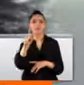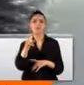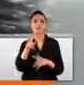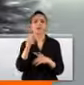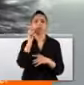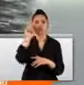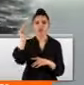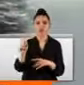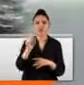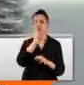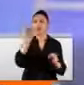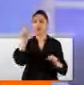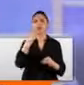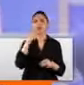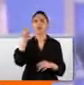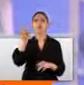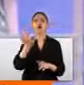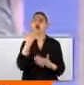karakter. Hiçbir kadın bunu hak etmez.